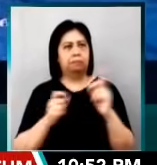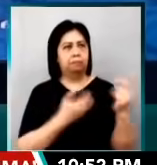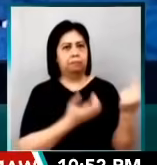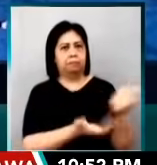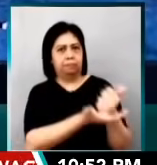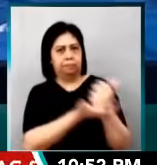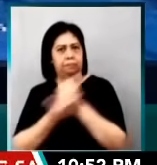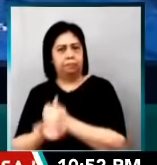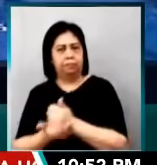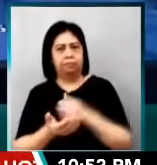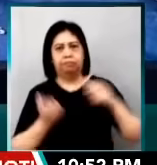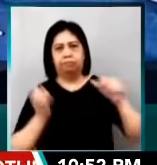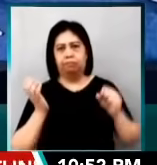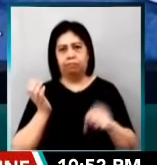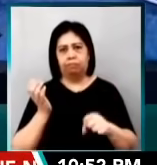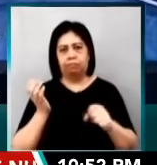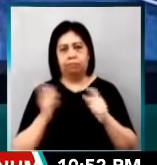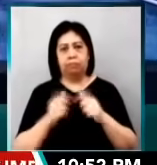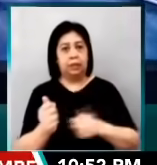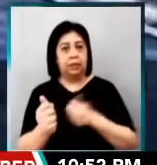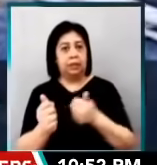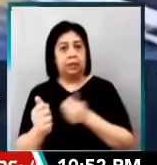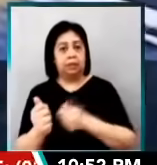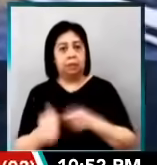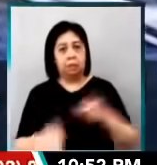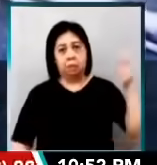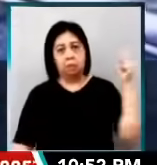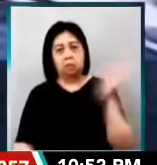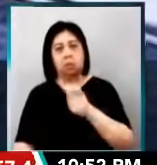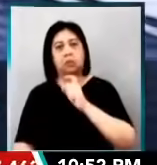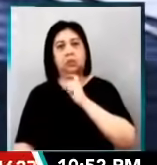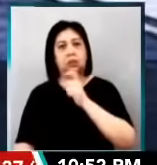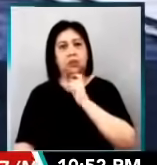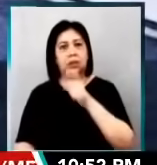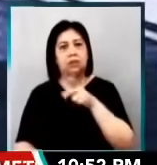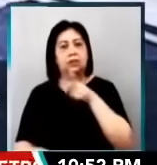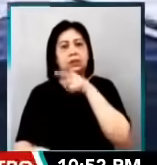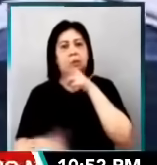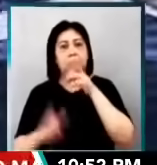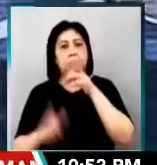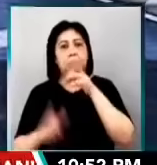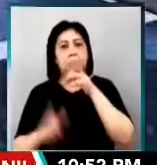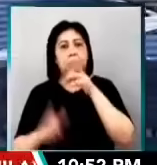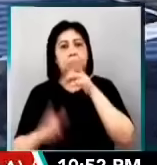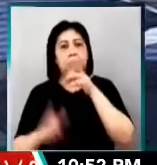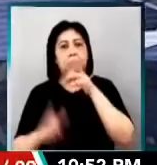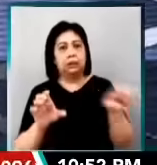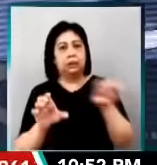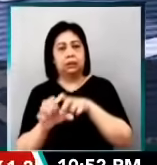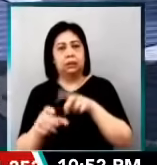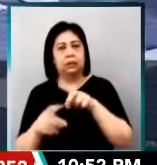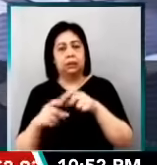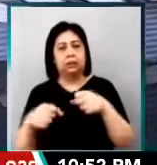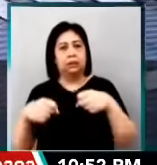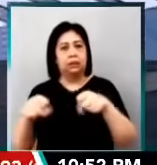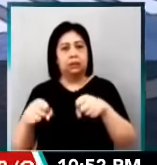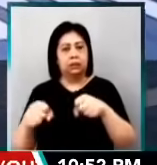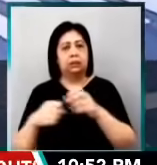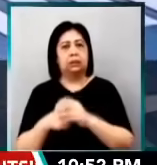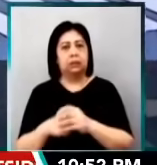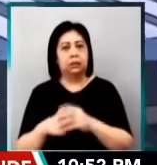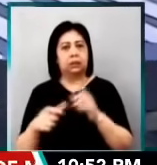tanod? Hinabol niya at hinampas ng bakal ang isang suspect hanggang sa sumakay ito sa kanilang motorsiklo at